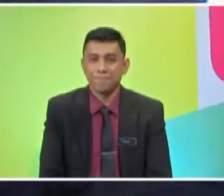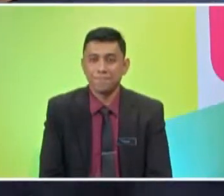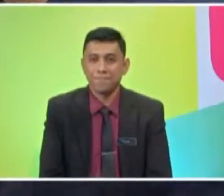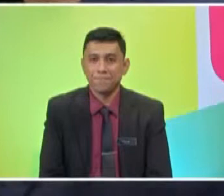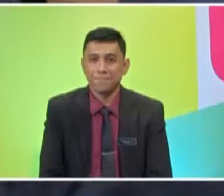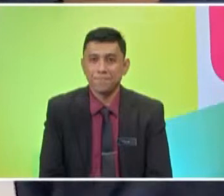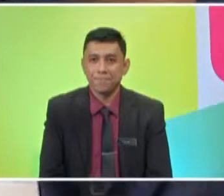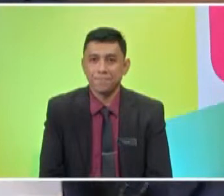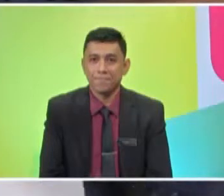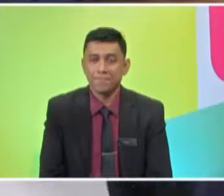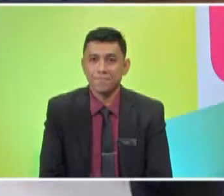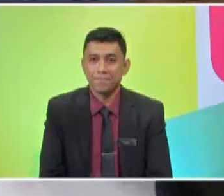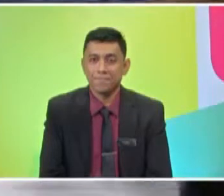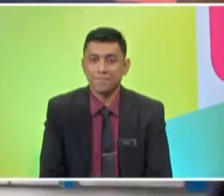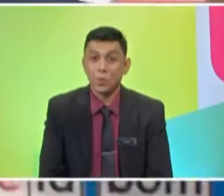cikgu.